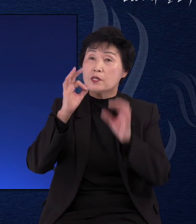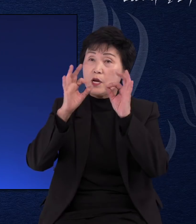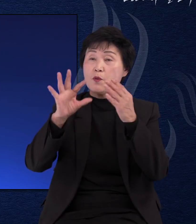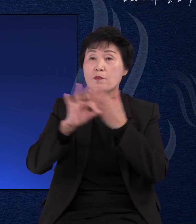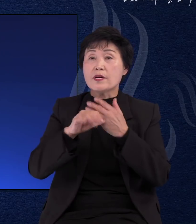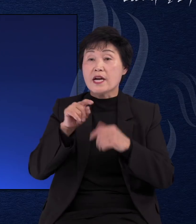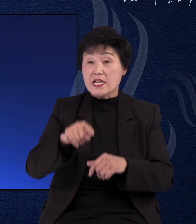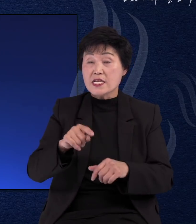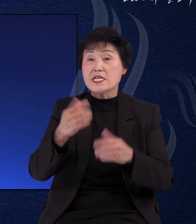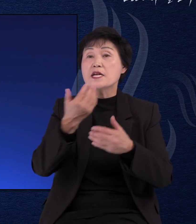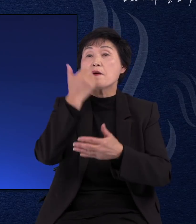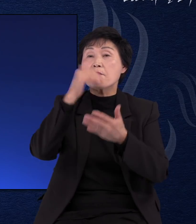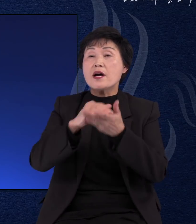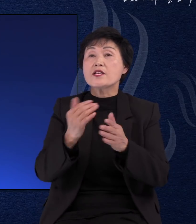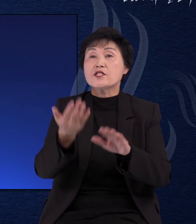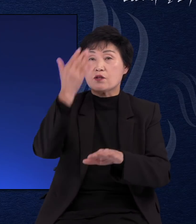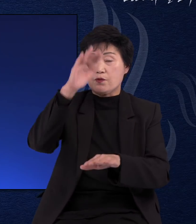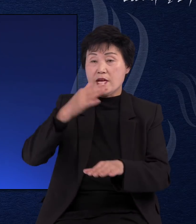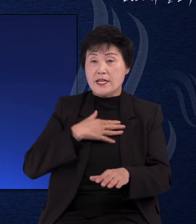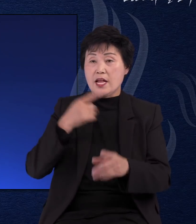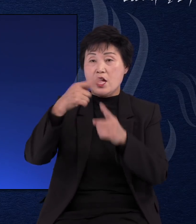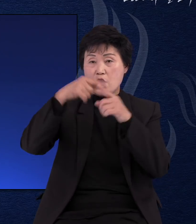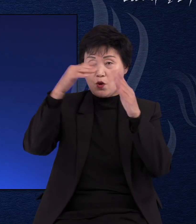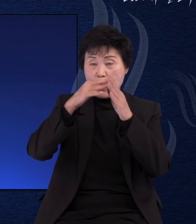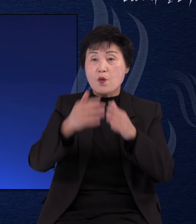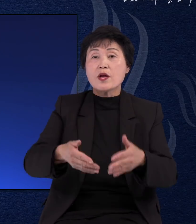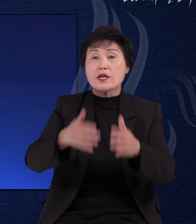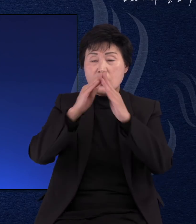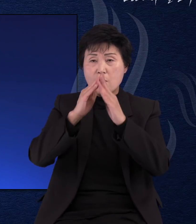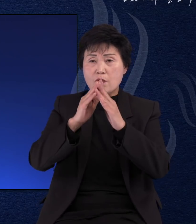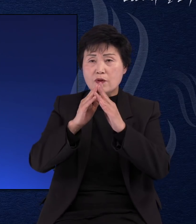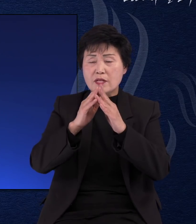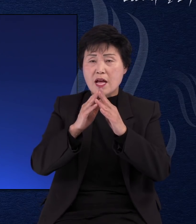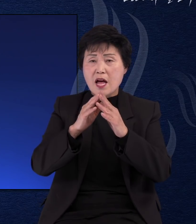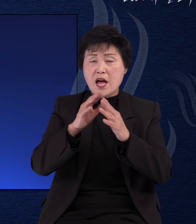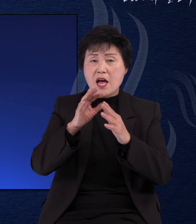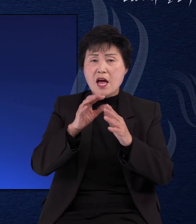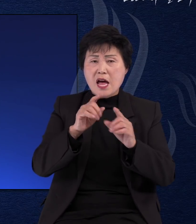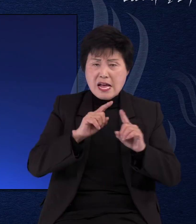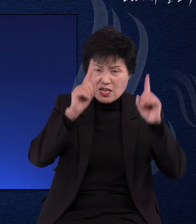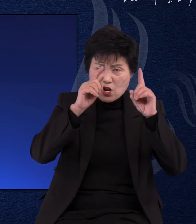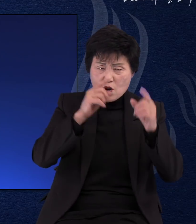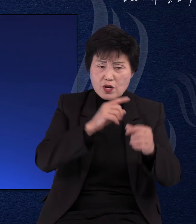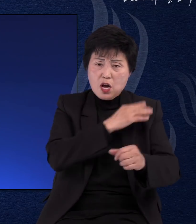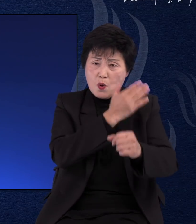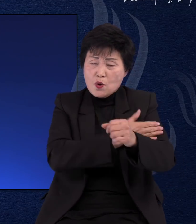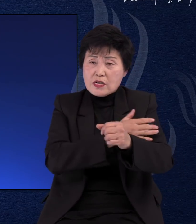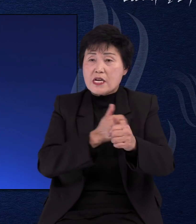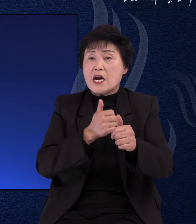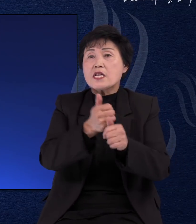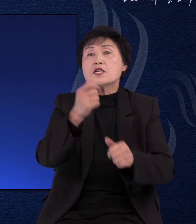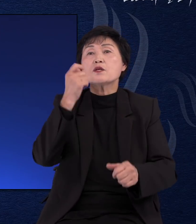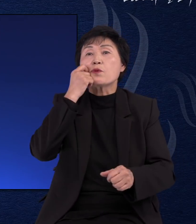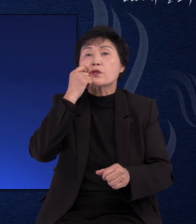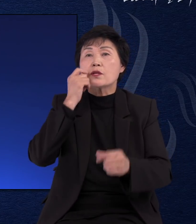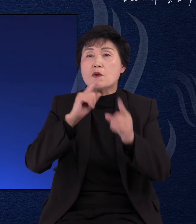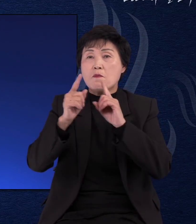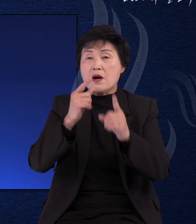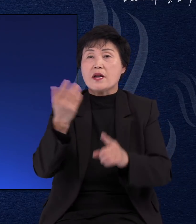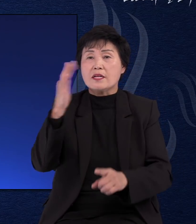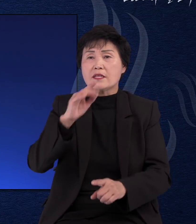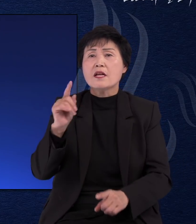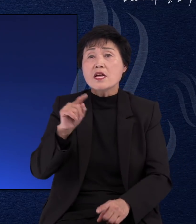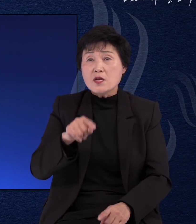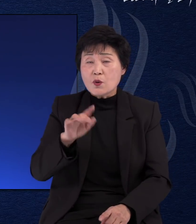교회를 세우리니 음부의 권세가 이기지 못한다고 하셨는데, 저는 어떤 교회도 마귀 음부의 권세가 이기지 못하는